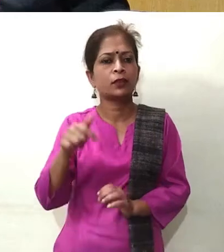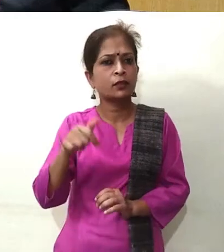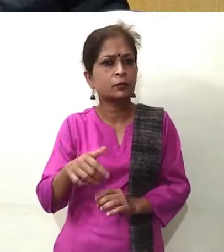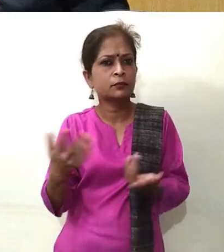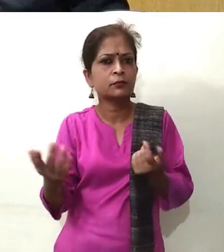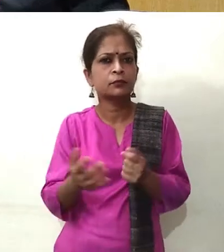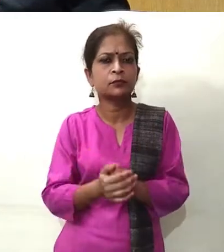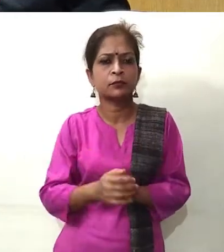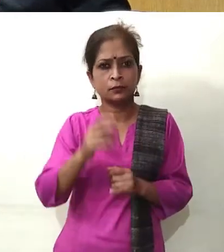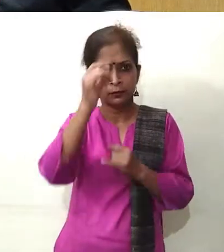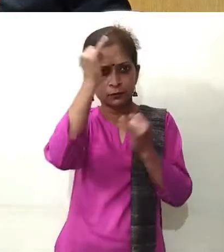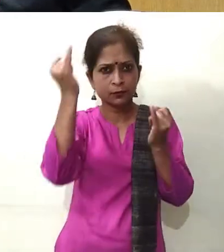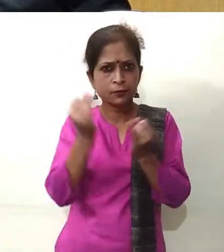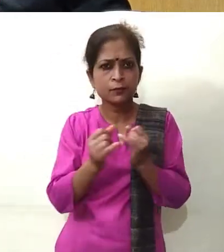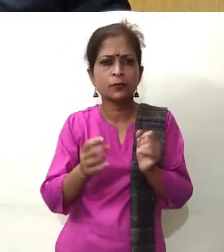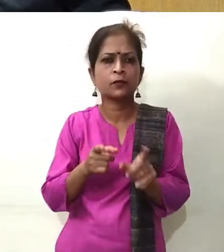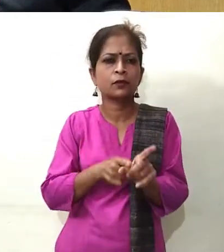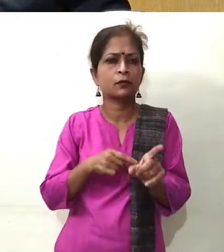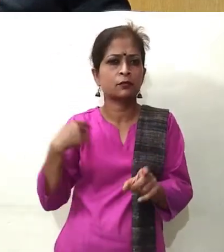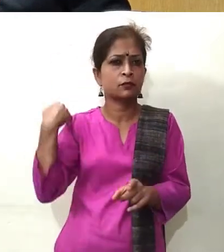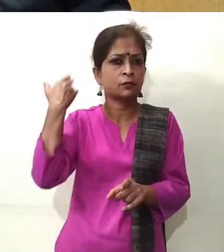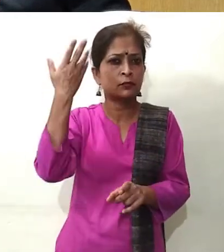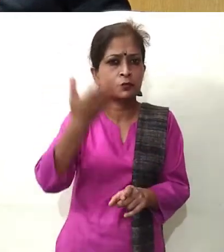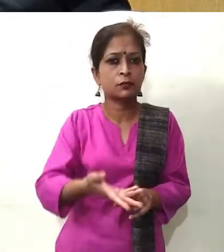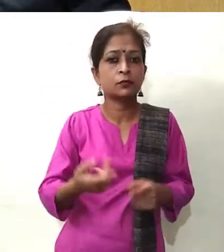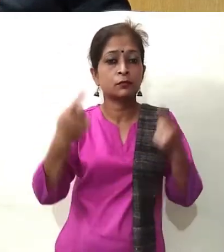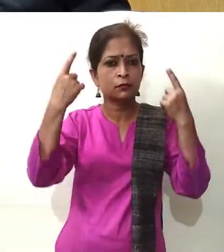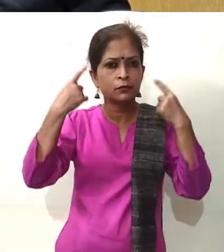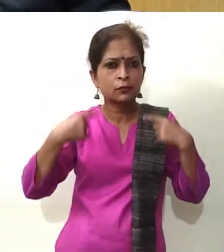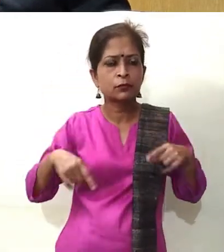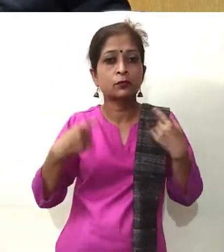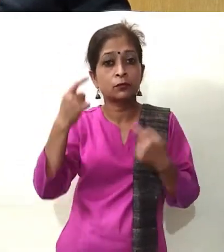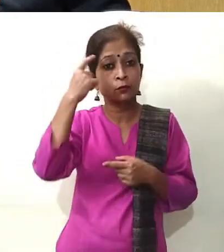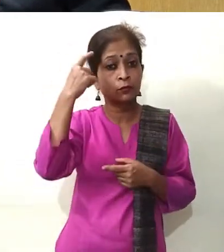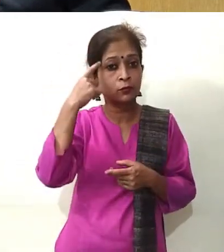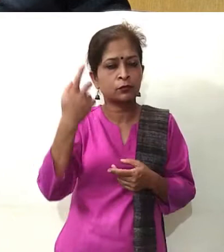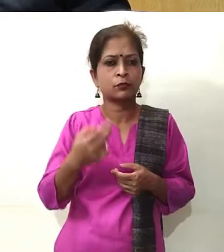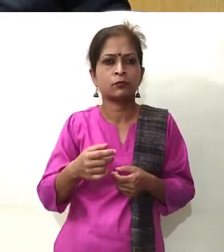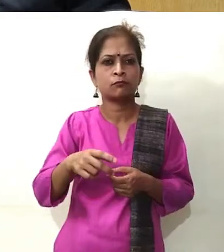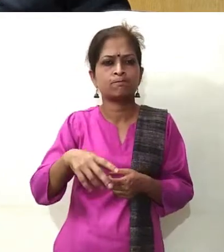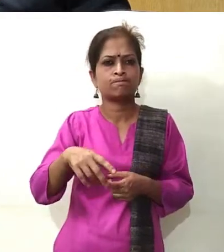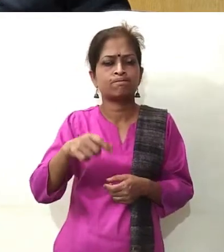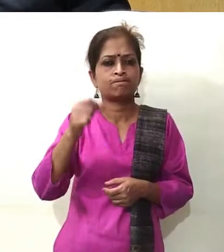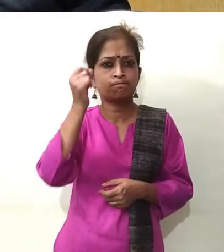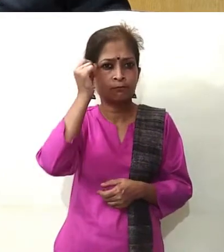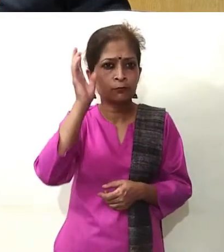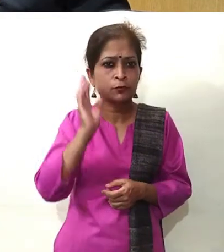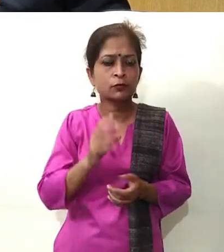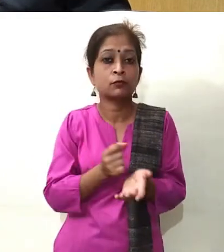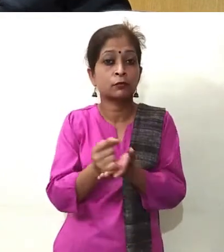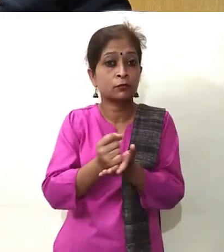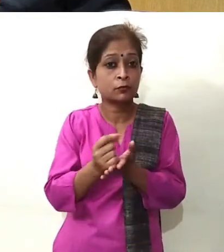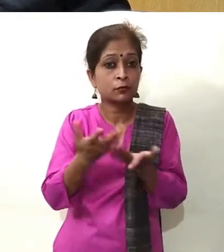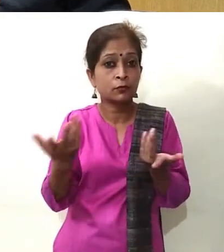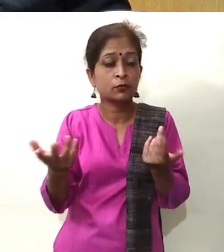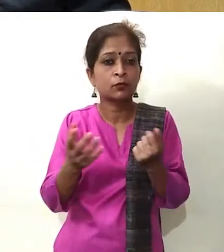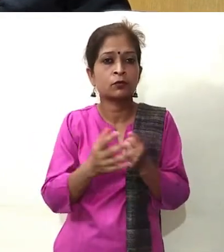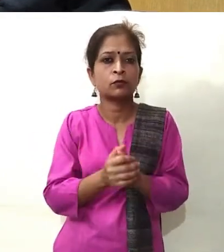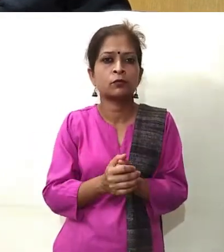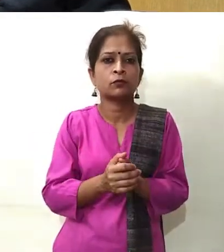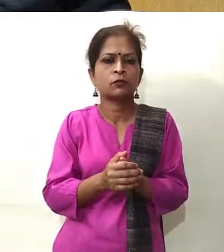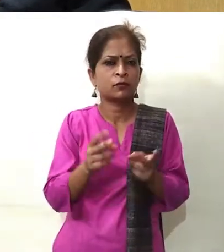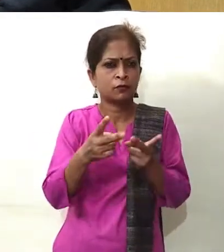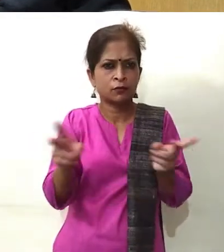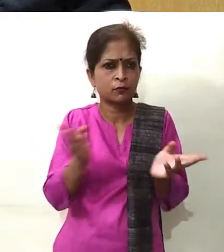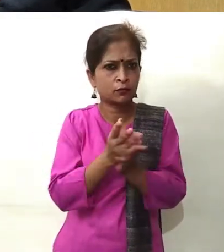सर, चूंकि भारत में सदियों से शरीर और मन को समझने के सतत प्रयास किए जाते रहे हैं, चाहे वो योग के माध्यम से हो या किसी